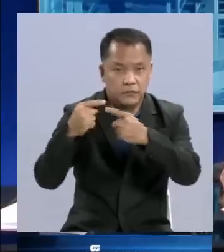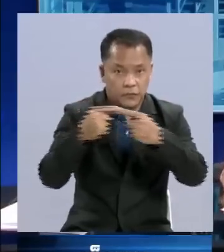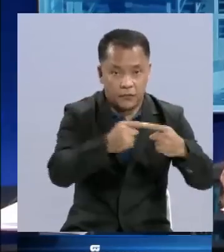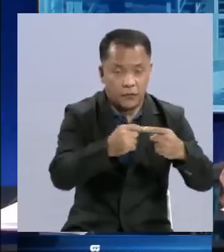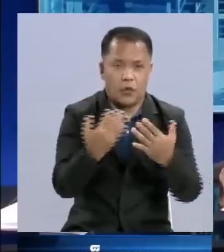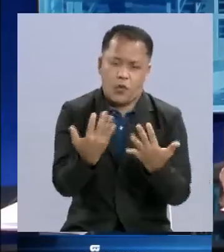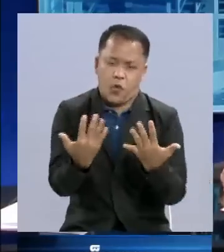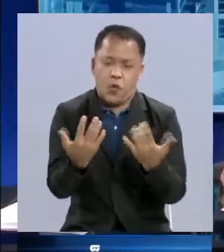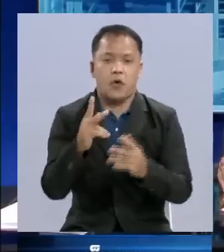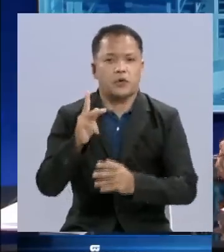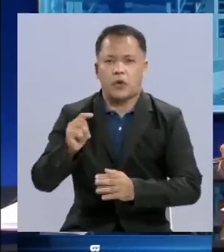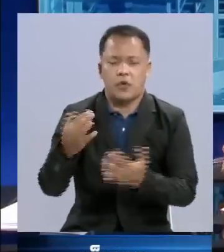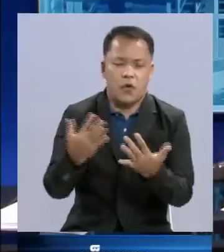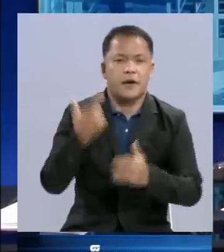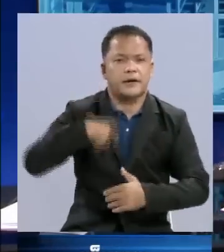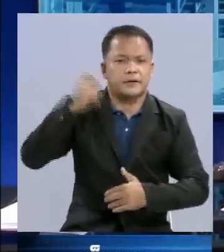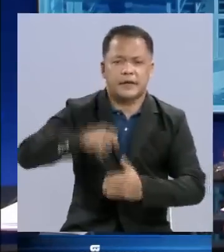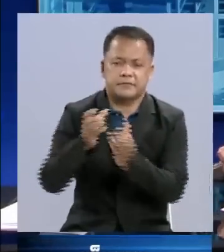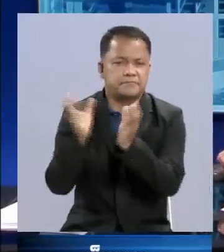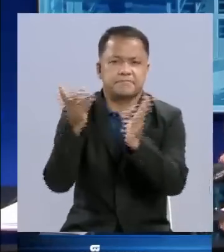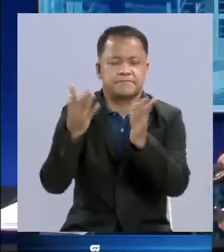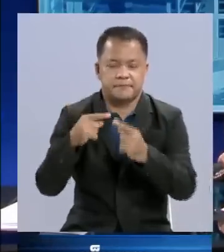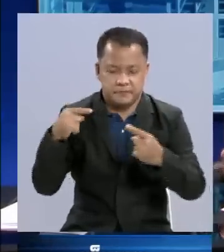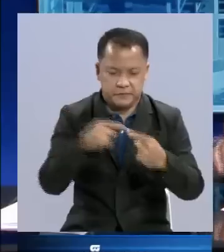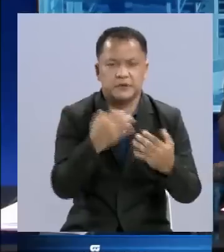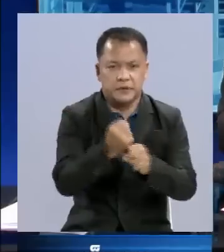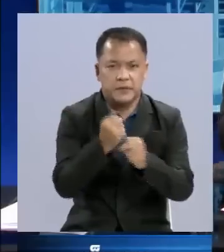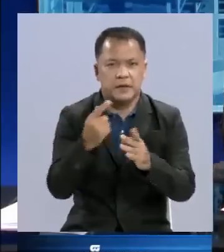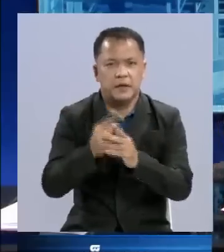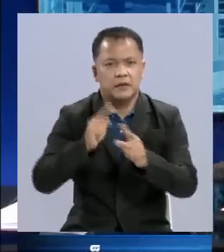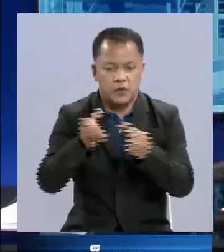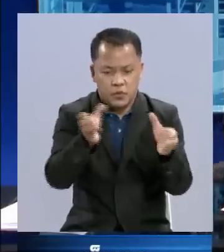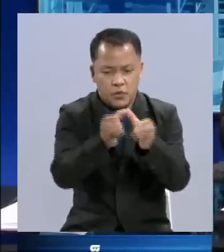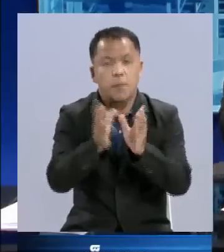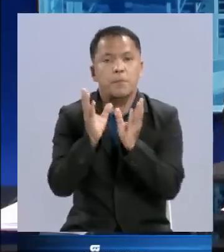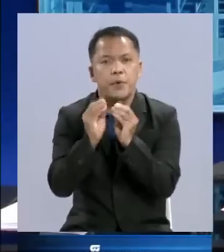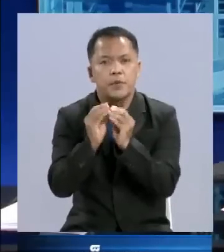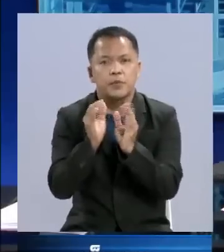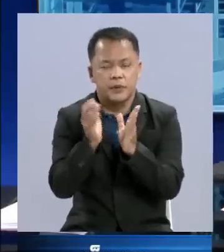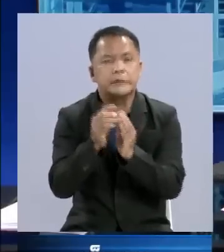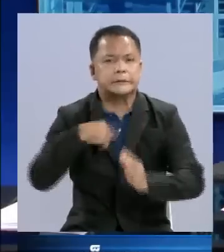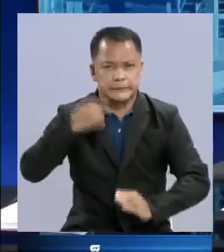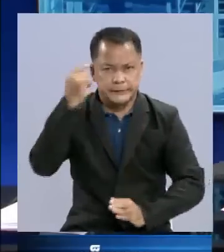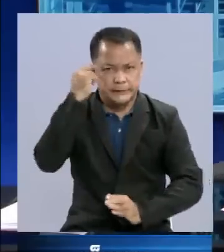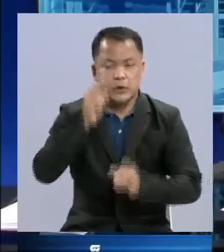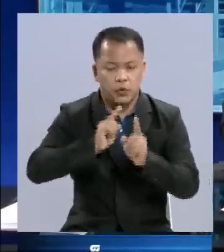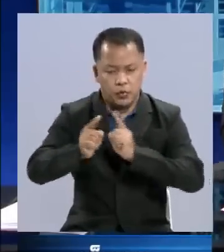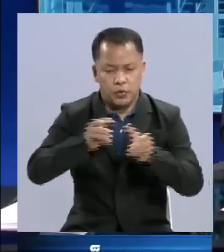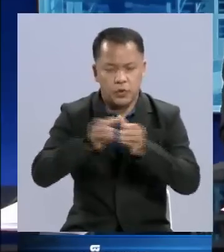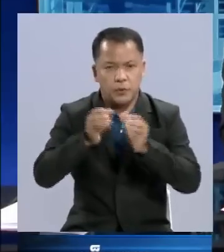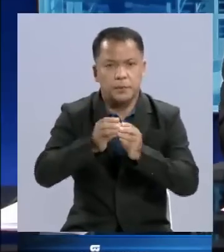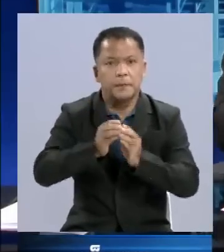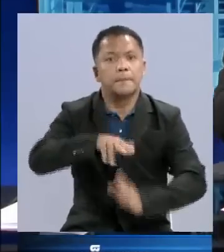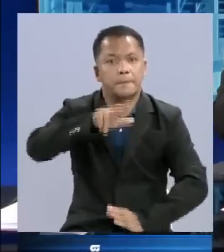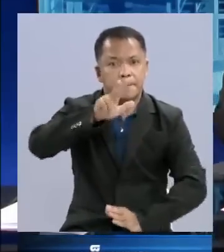แล้วนะไม่รอกกต.ไม่รอศาลรัฐธรรมนูญนะฮะตอนนี้เนี่ยมีหลายวงการประชุมตอนนี้คาดว่าคุยกันอยู่ที่พรรคเพื่อไ